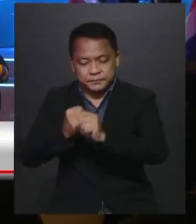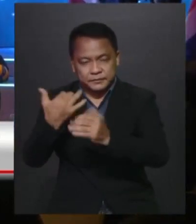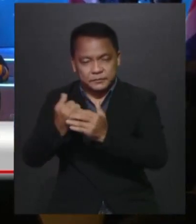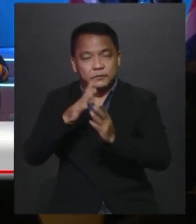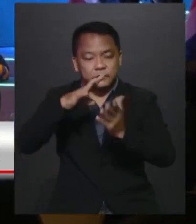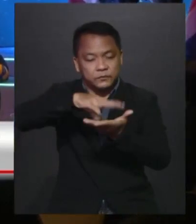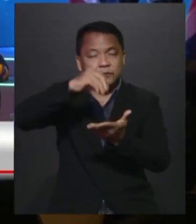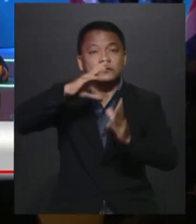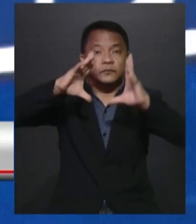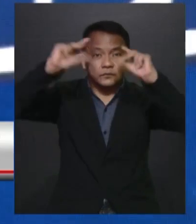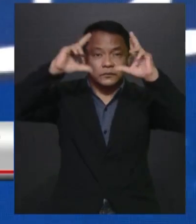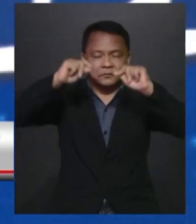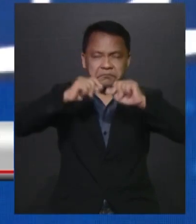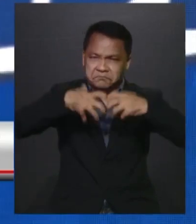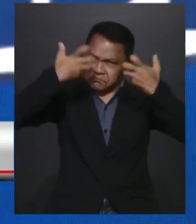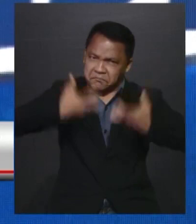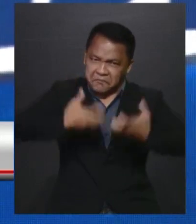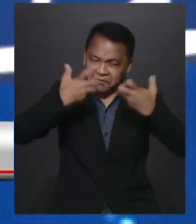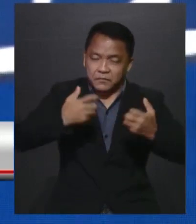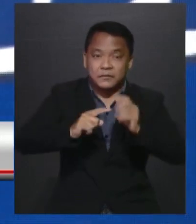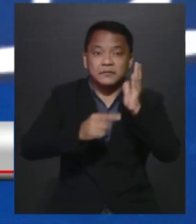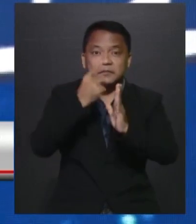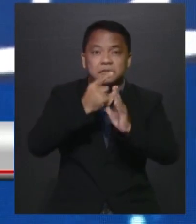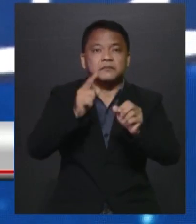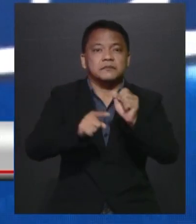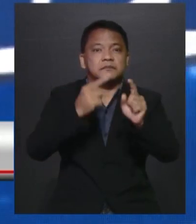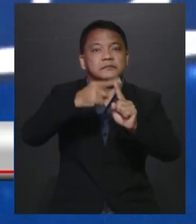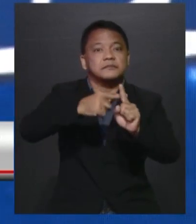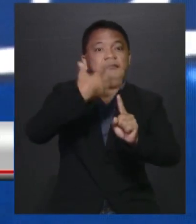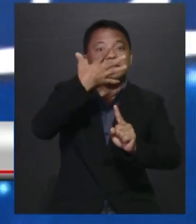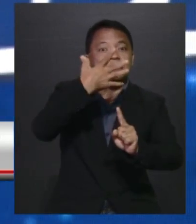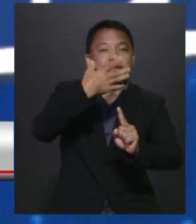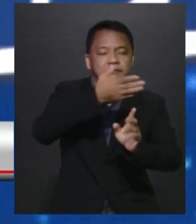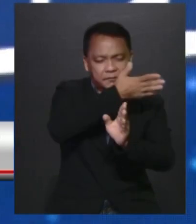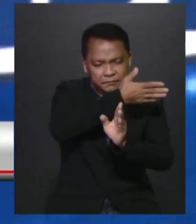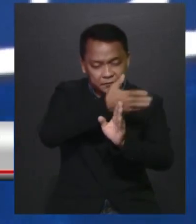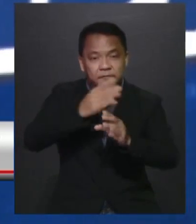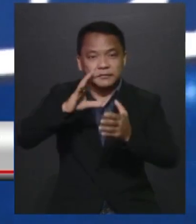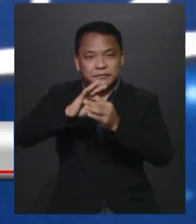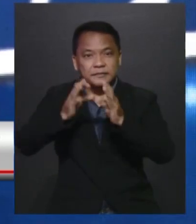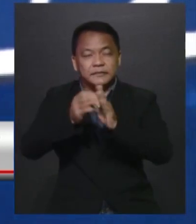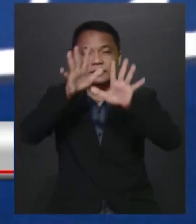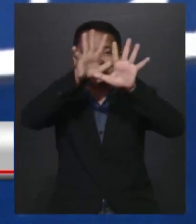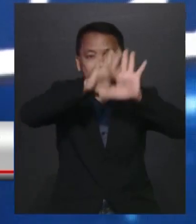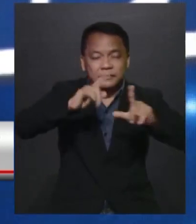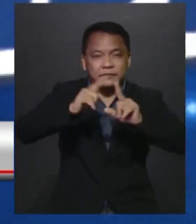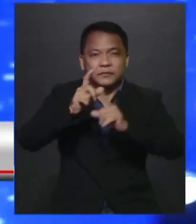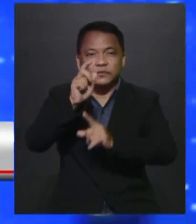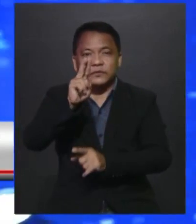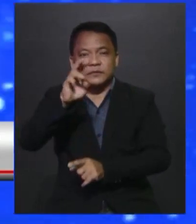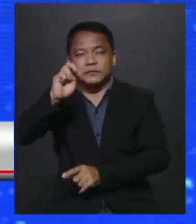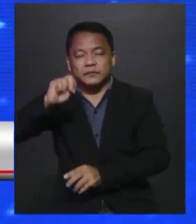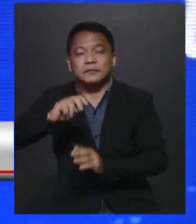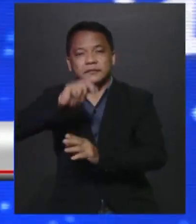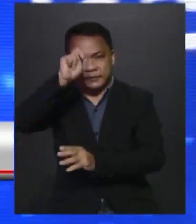ของนักวอลเลย์บอลหญิงทีมชาติไทยต้องบอกว่าหนักมากๆเริ่มตั้งแต่ในช่วงเดือนพฤษภาคมกับการแข่งขันกีฬาซีเกมต่อด้วย VNL